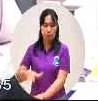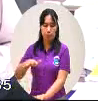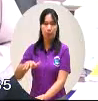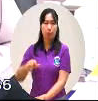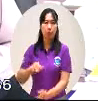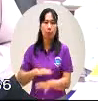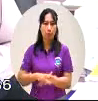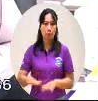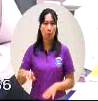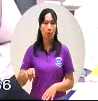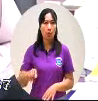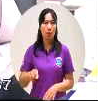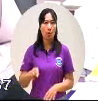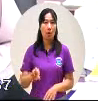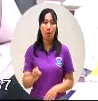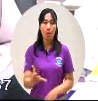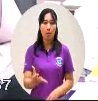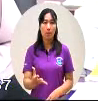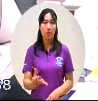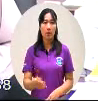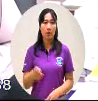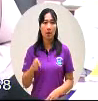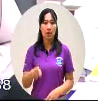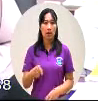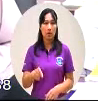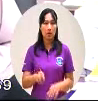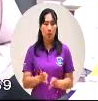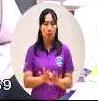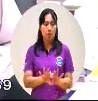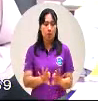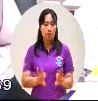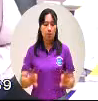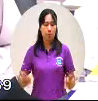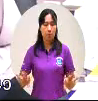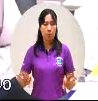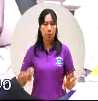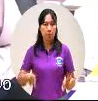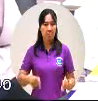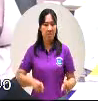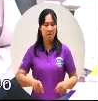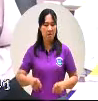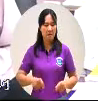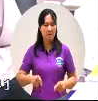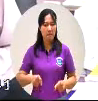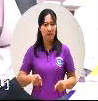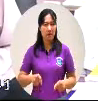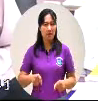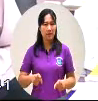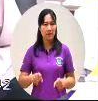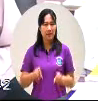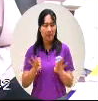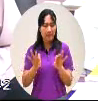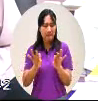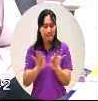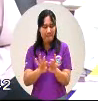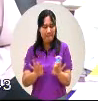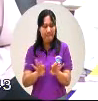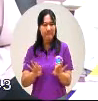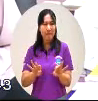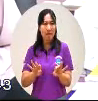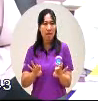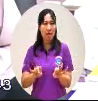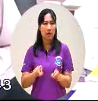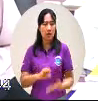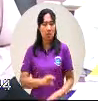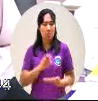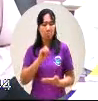么呢？由于这个航管哈、可能设计的时候啊、太小了。我想建议我们公路